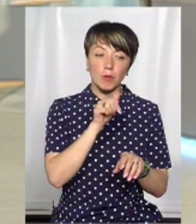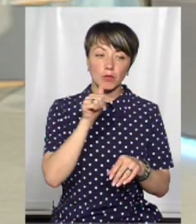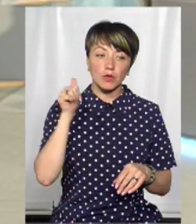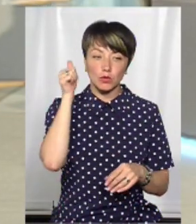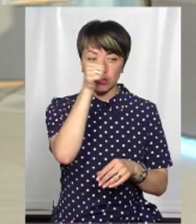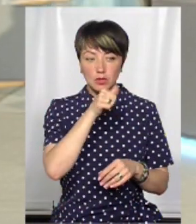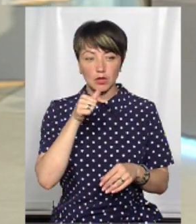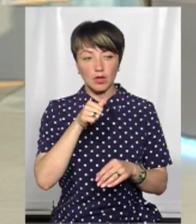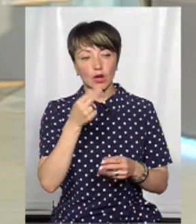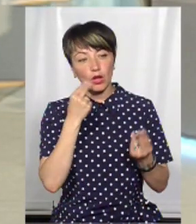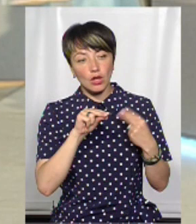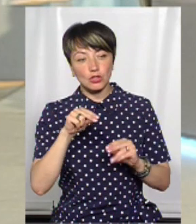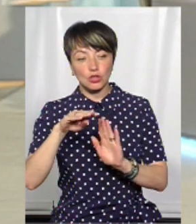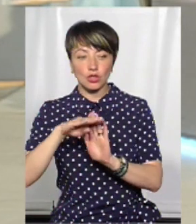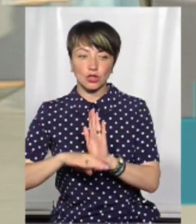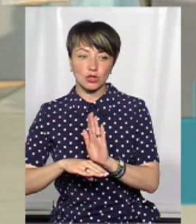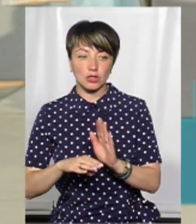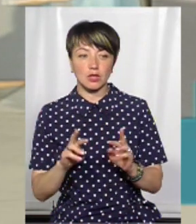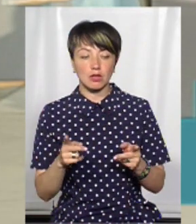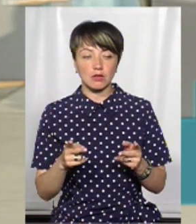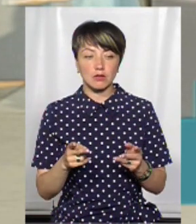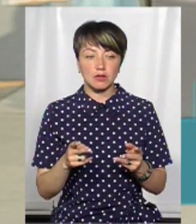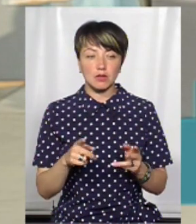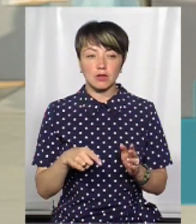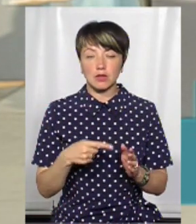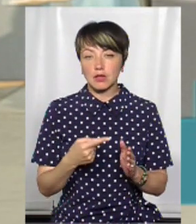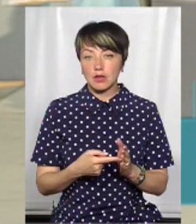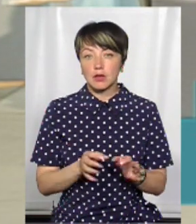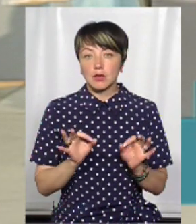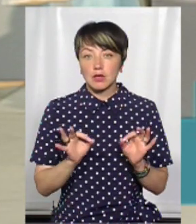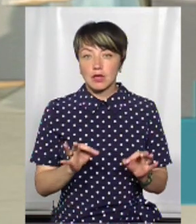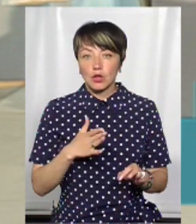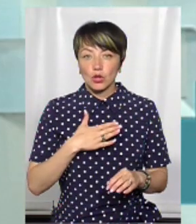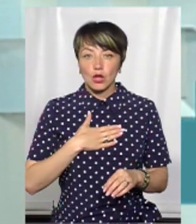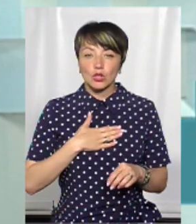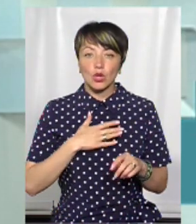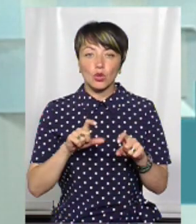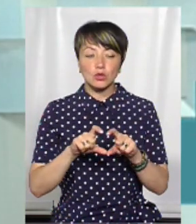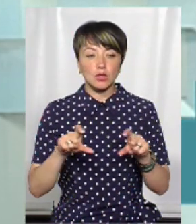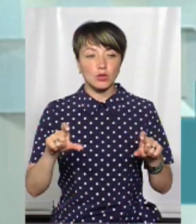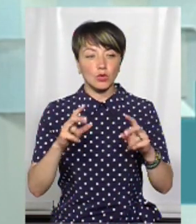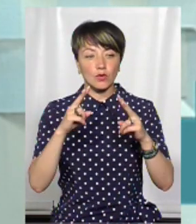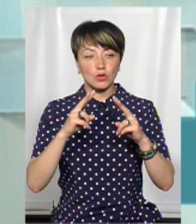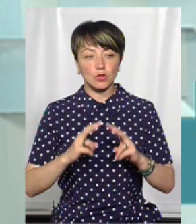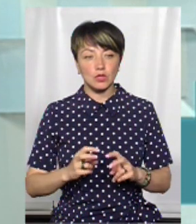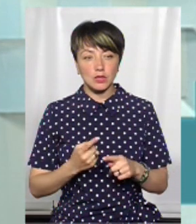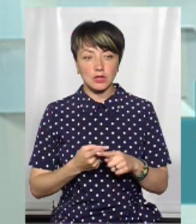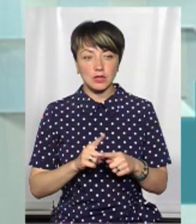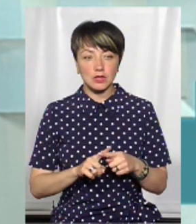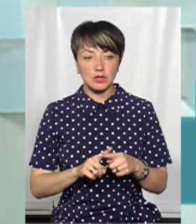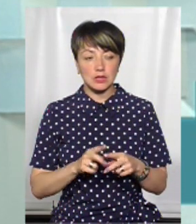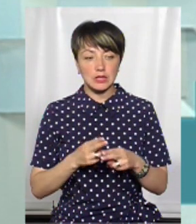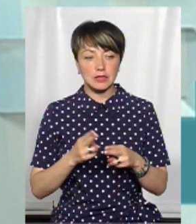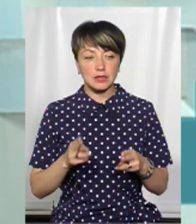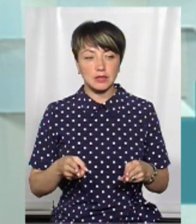або навпаки в гіршу сторону? Чи все стабільно? Так, абсолютно правильно. Наша установа досліджує, адже це колишня